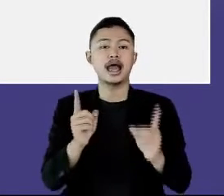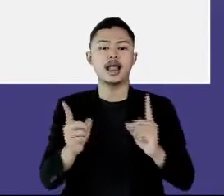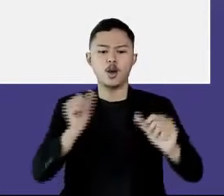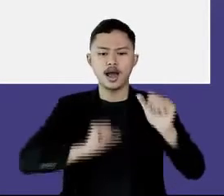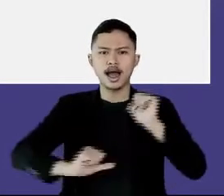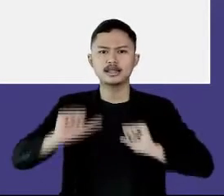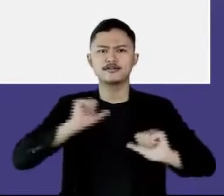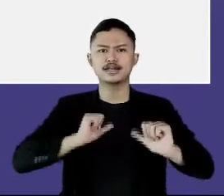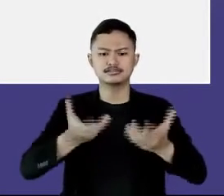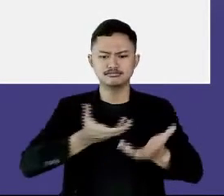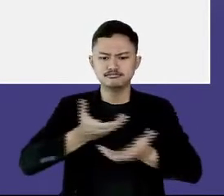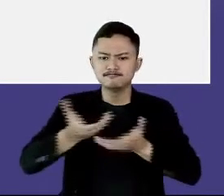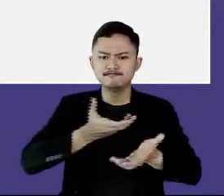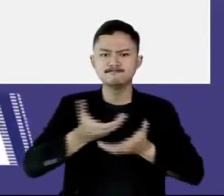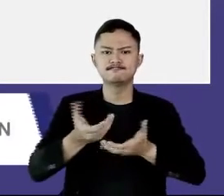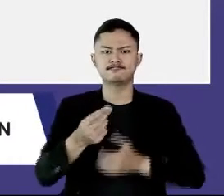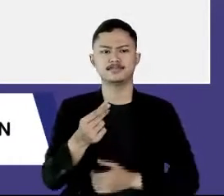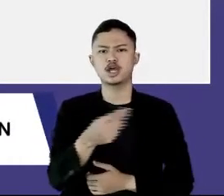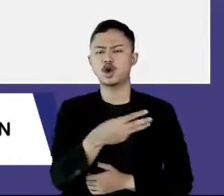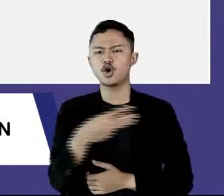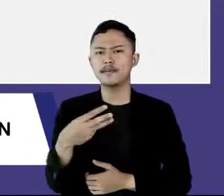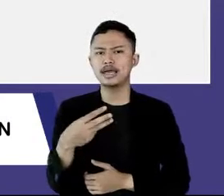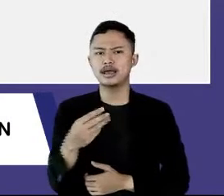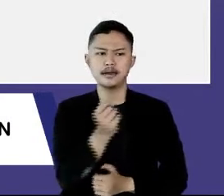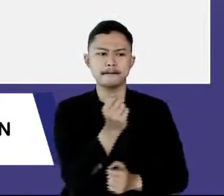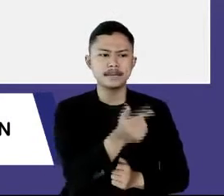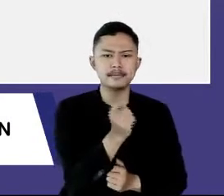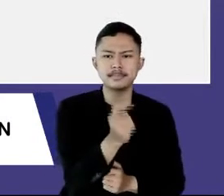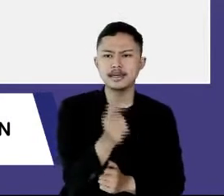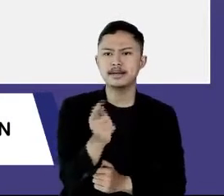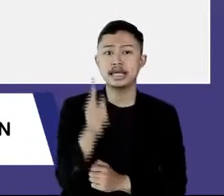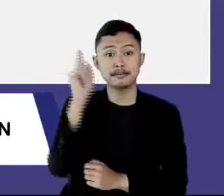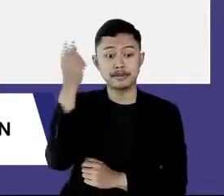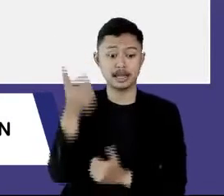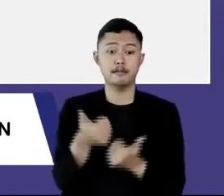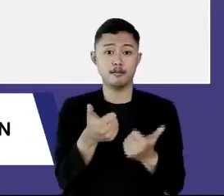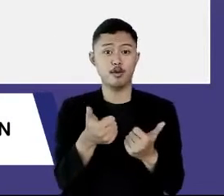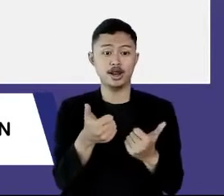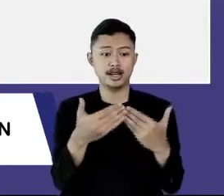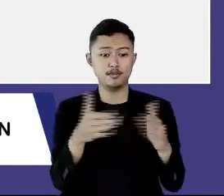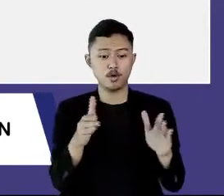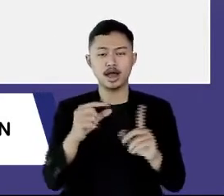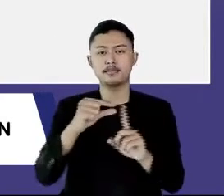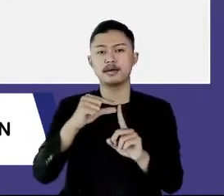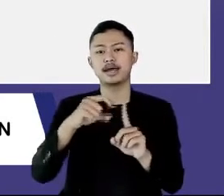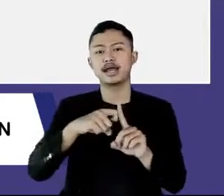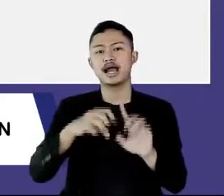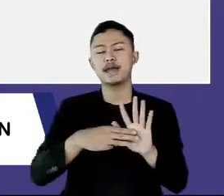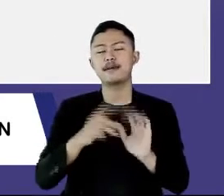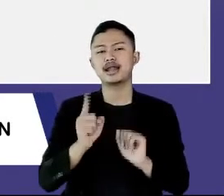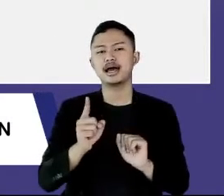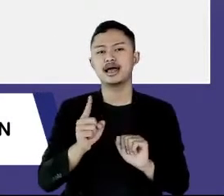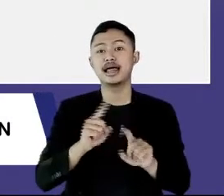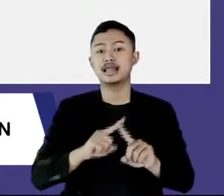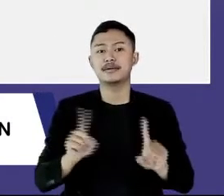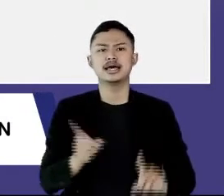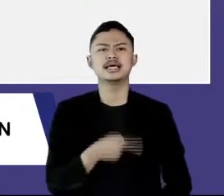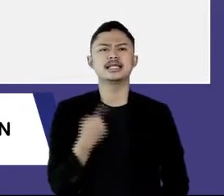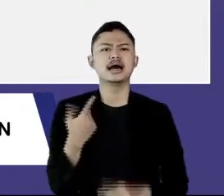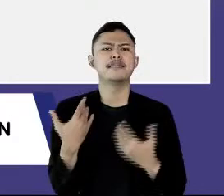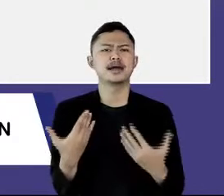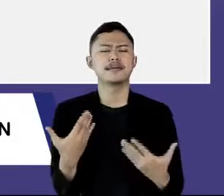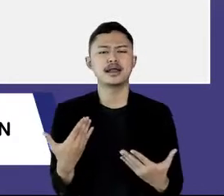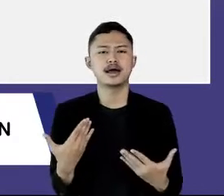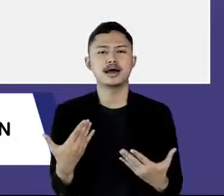melakukan aktivitas sosial ekonomi yang sudah diperbolehkan oleh pemerintah, yang diatur oleh PPKM, itu kita harus lakukan